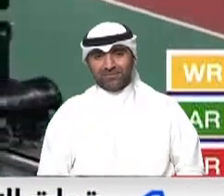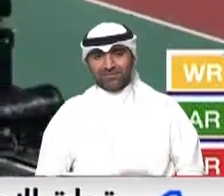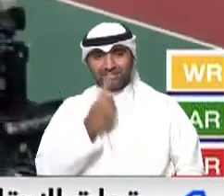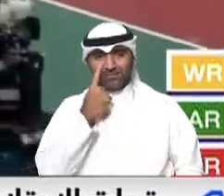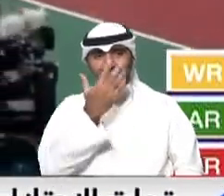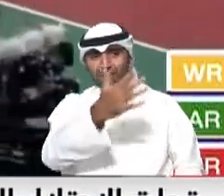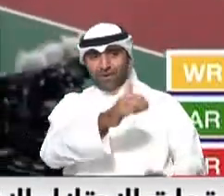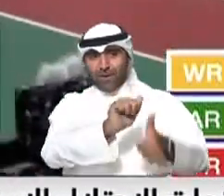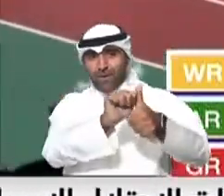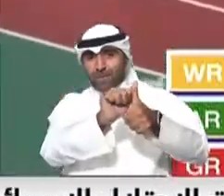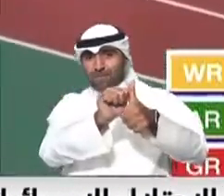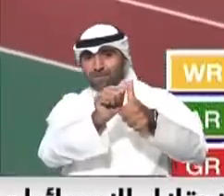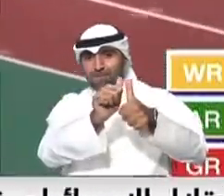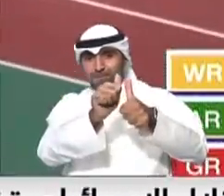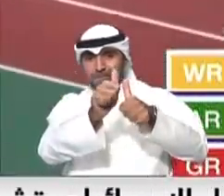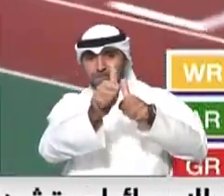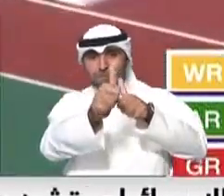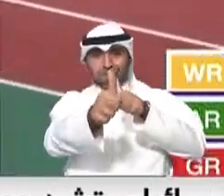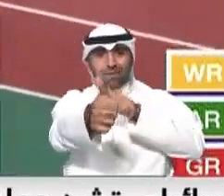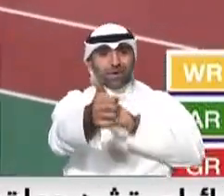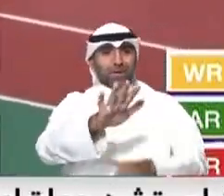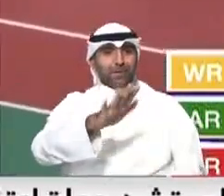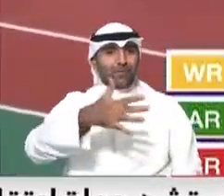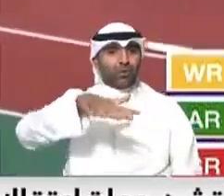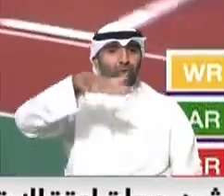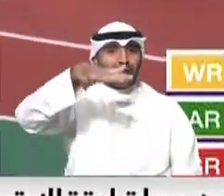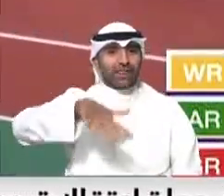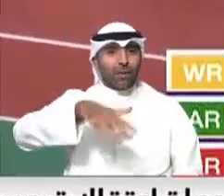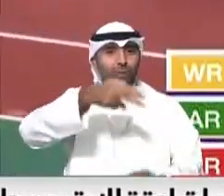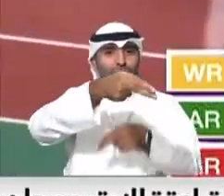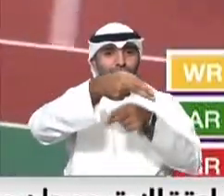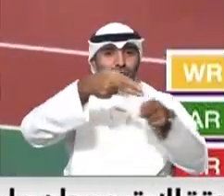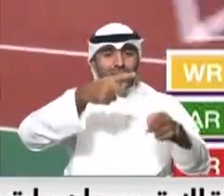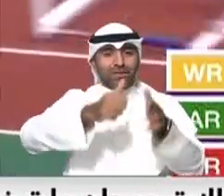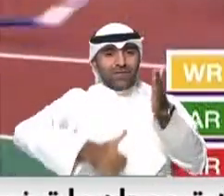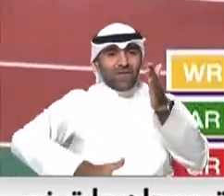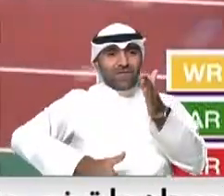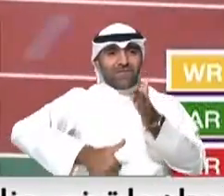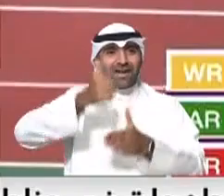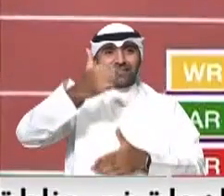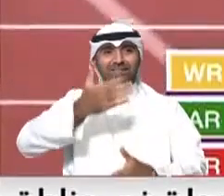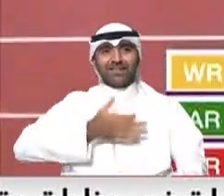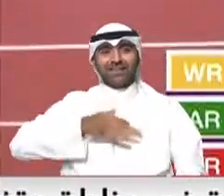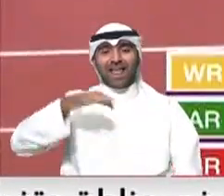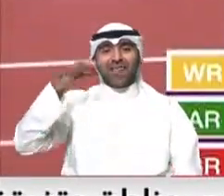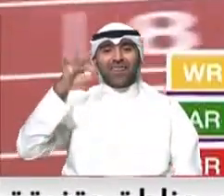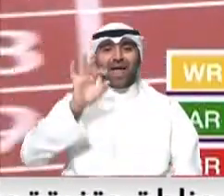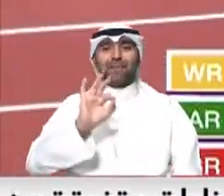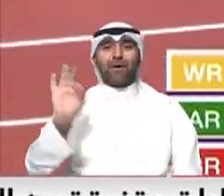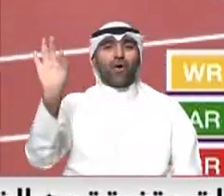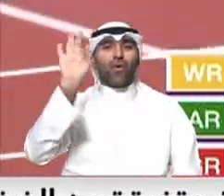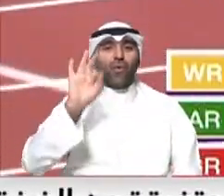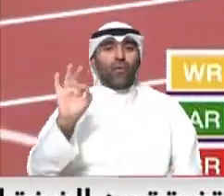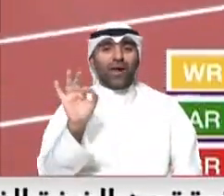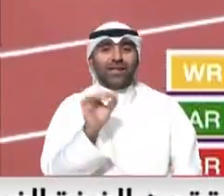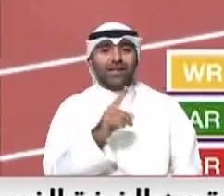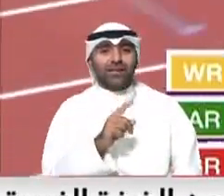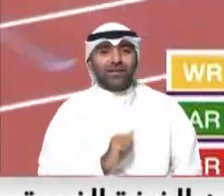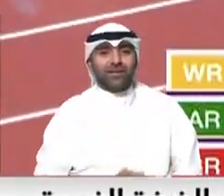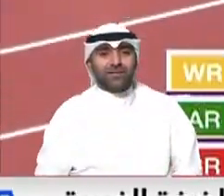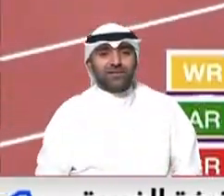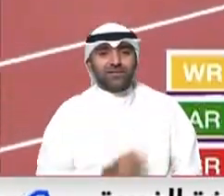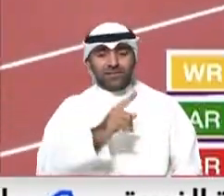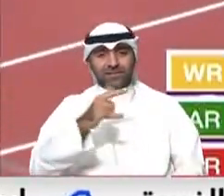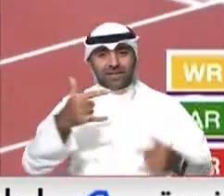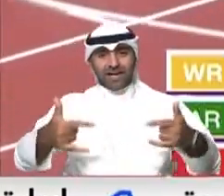يعقوب اليوحه الحدث في سباق 110 امتار حواجز للرجال بفوزه بالميداليه الذهبيه وذلك ضمن